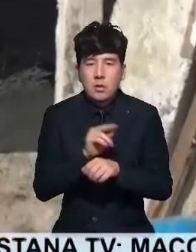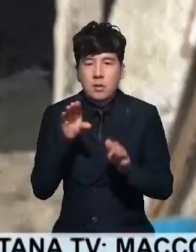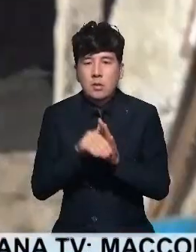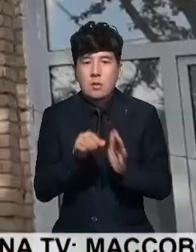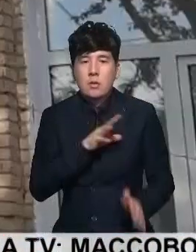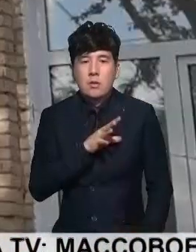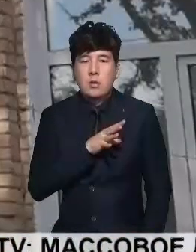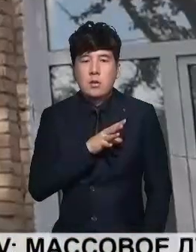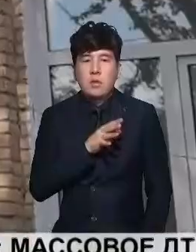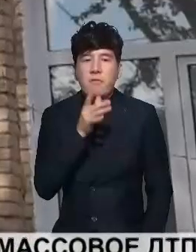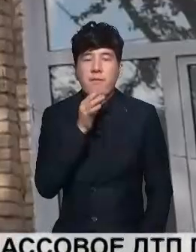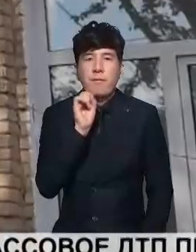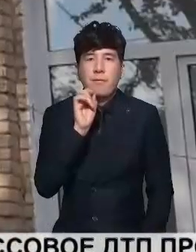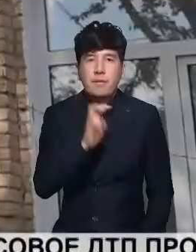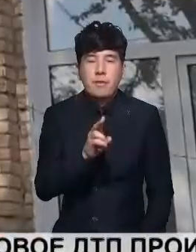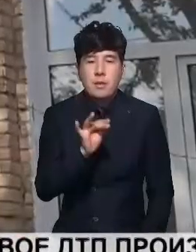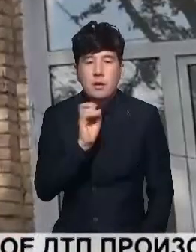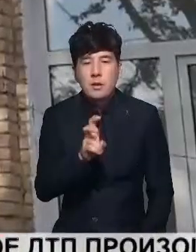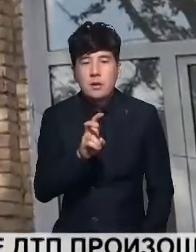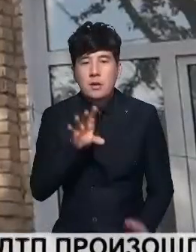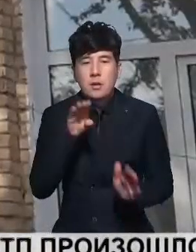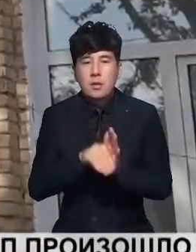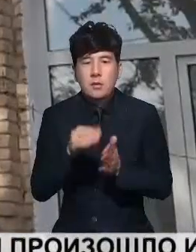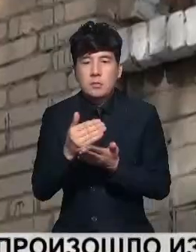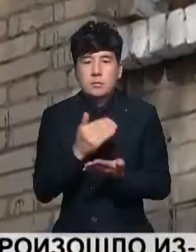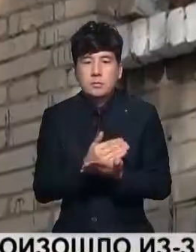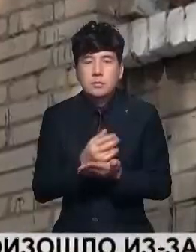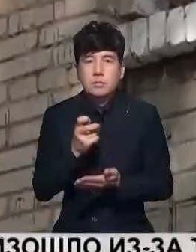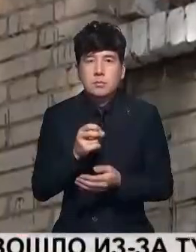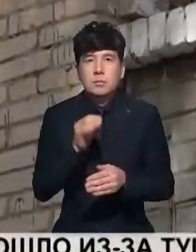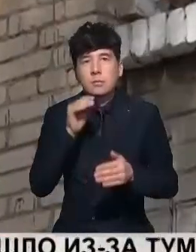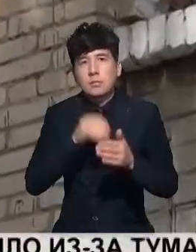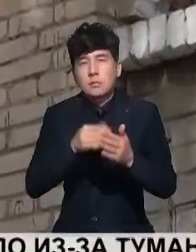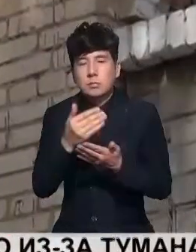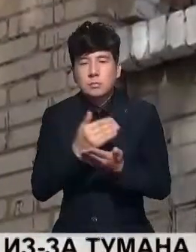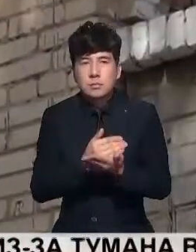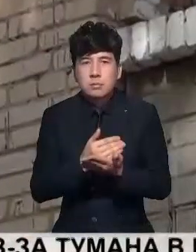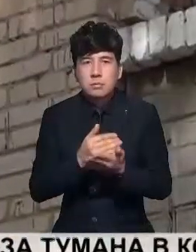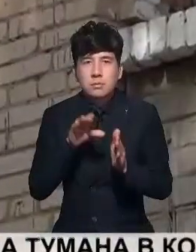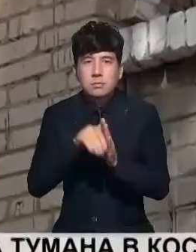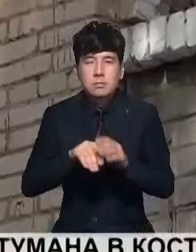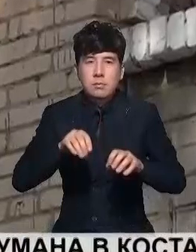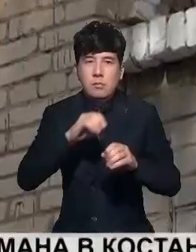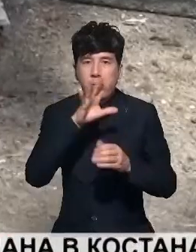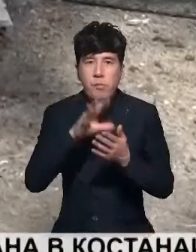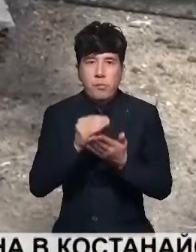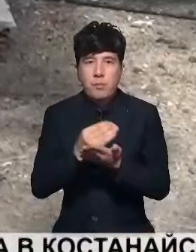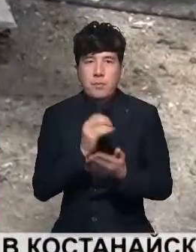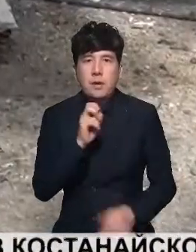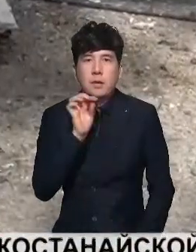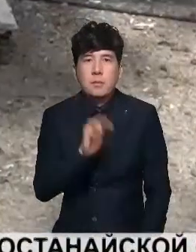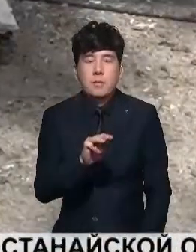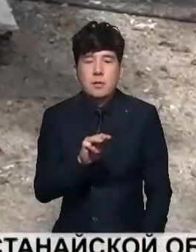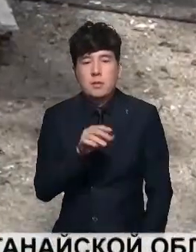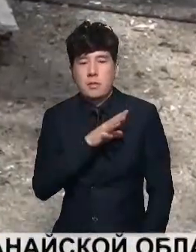видела более полувека. Подрядчик ПКФА «Гренада» предупреждал о возможной угрозе обрушения, но местная Акимат на это не